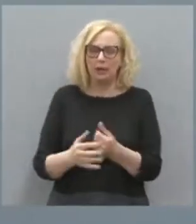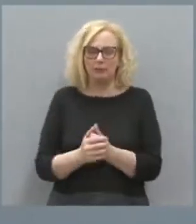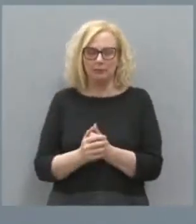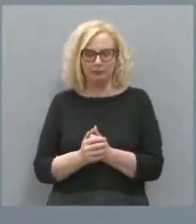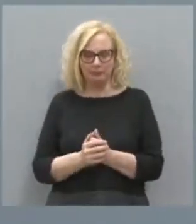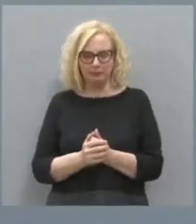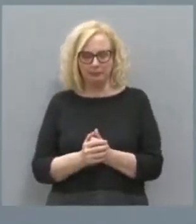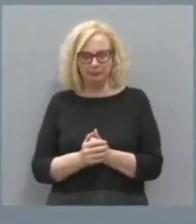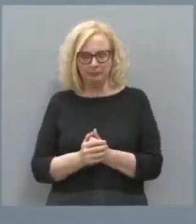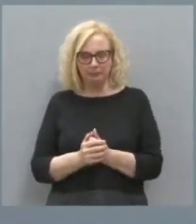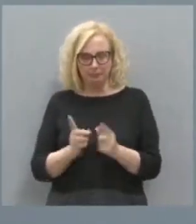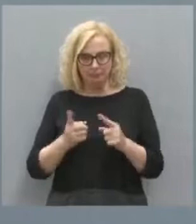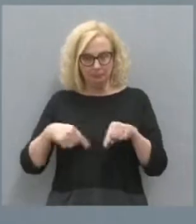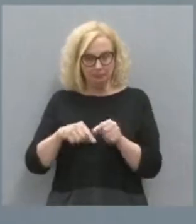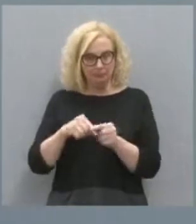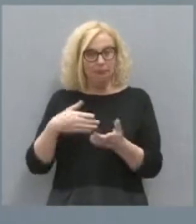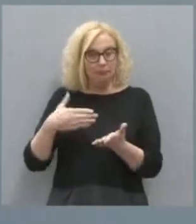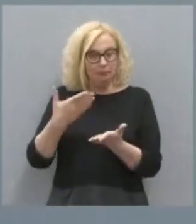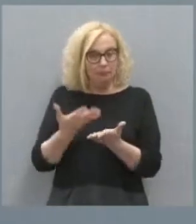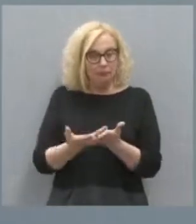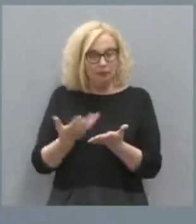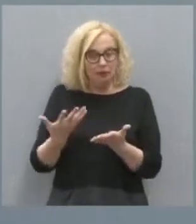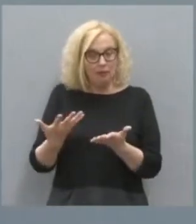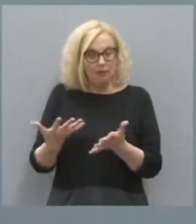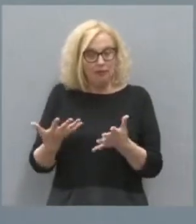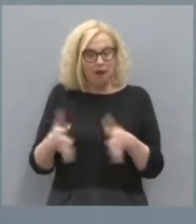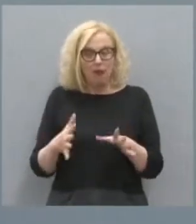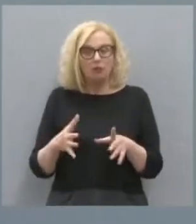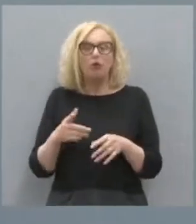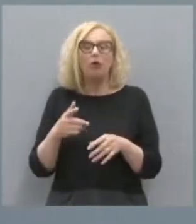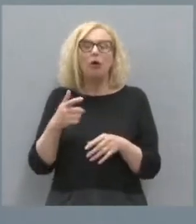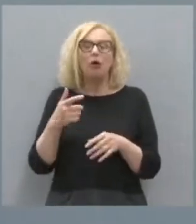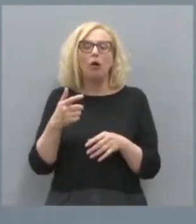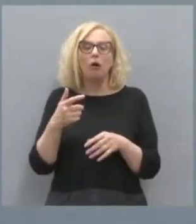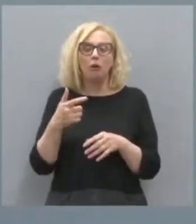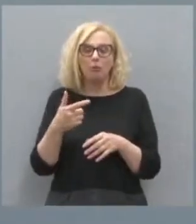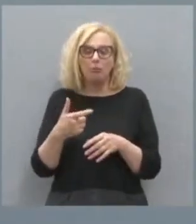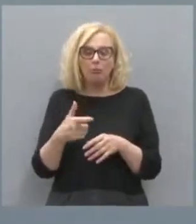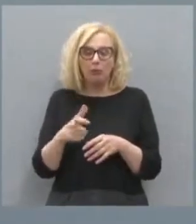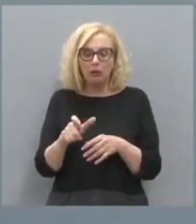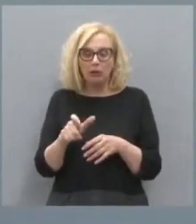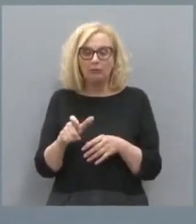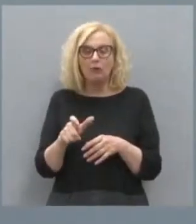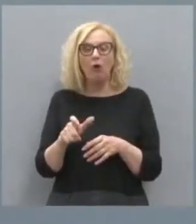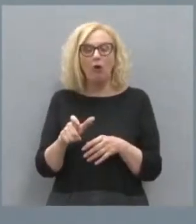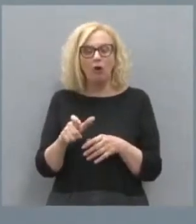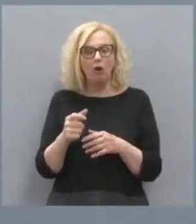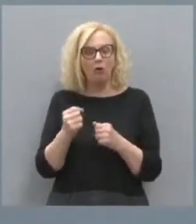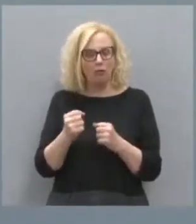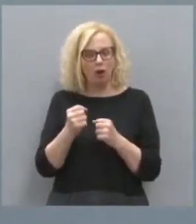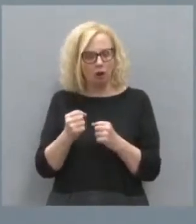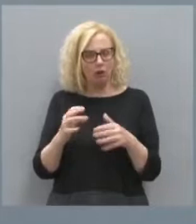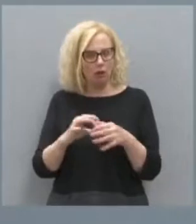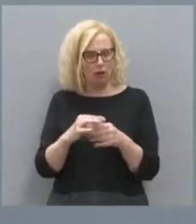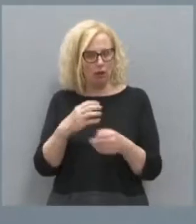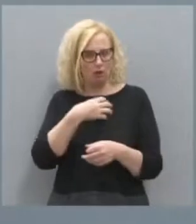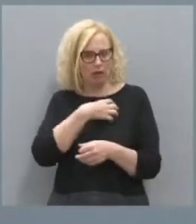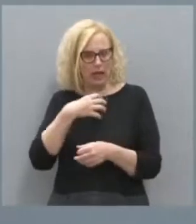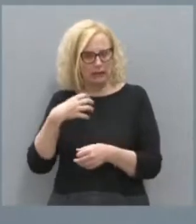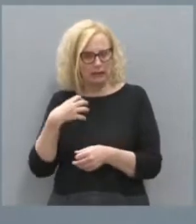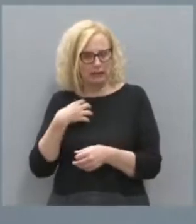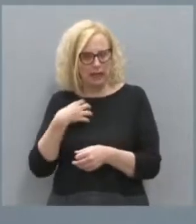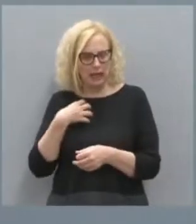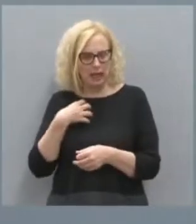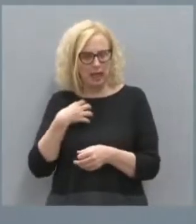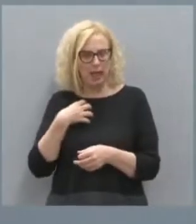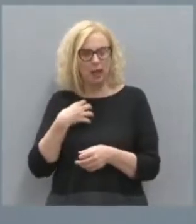l'abbiamo proposto con una forte motivazione scientifica in quanto ci